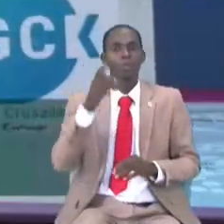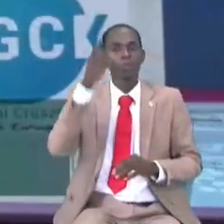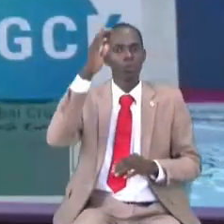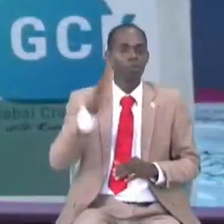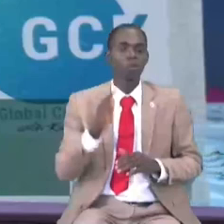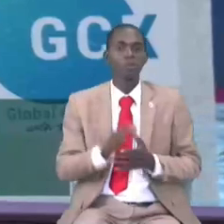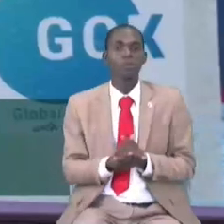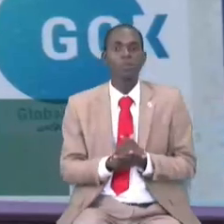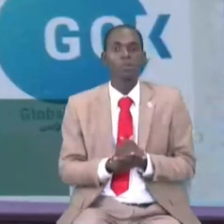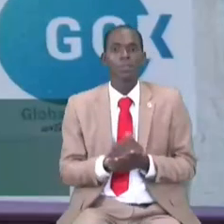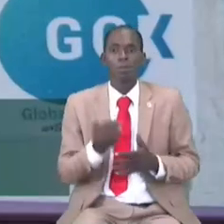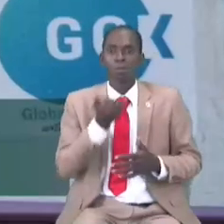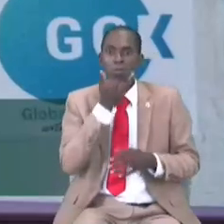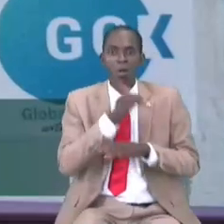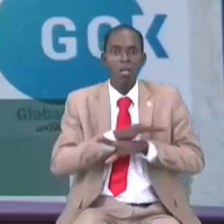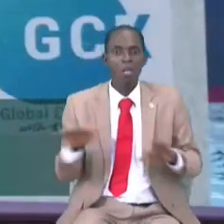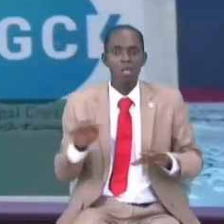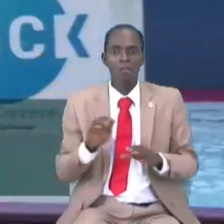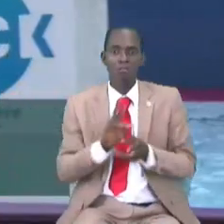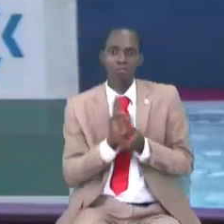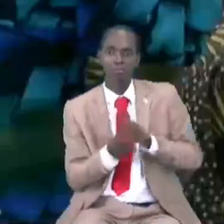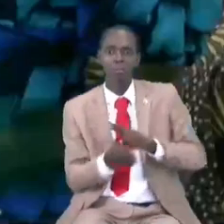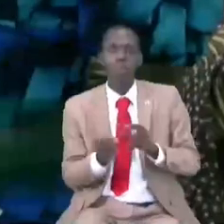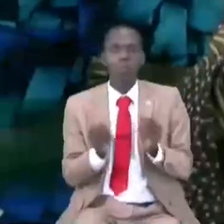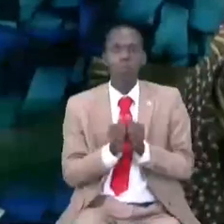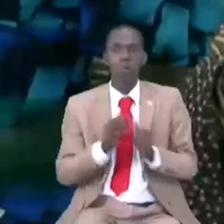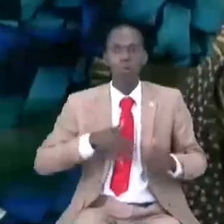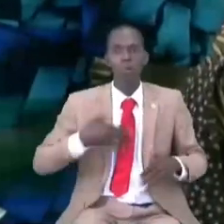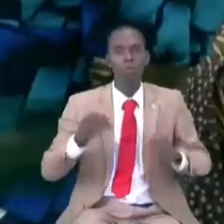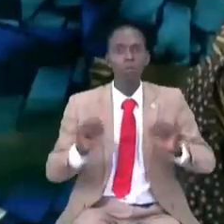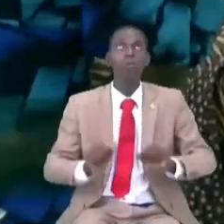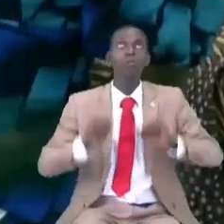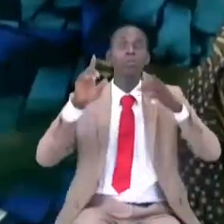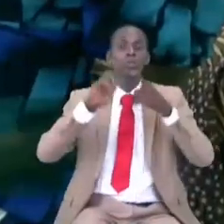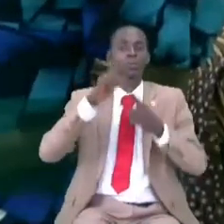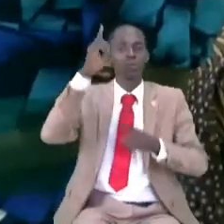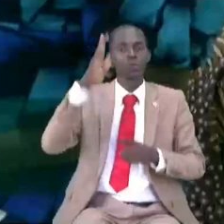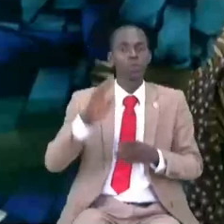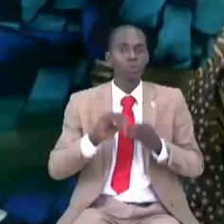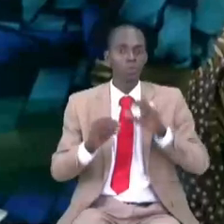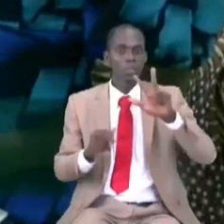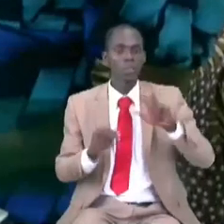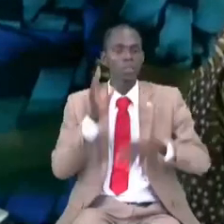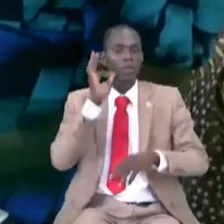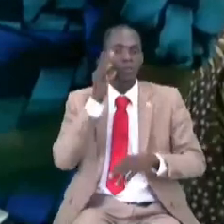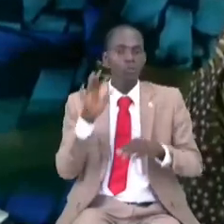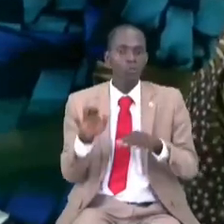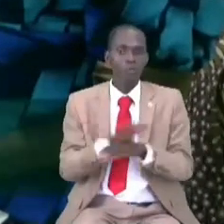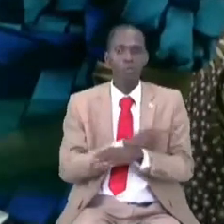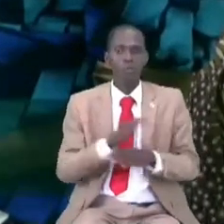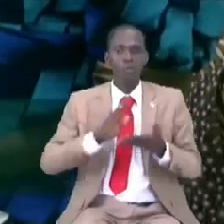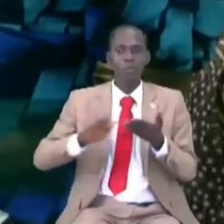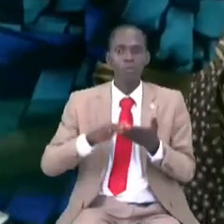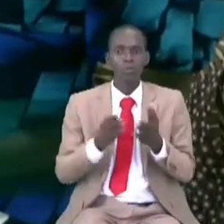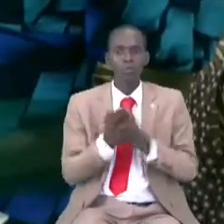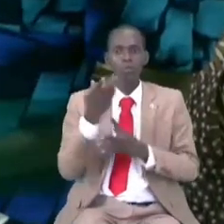une soumission volontaire à Dieu. Troisième point, le pardon fructueux par la souveraineté merveilleuse de Dieu.